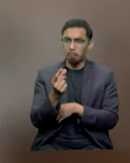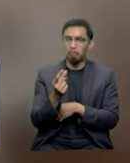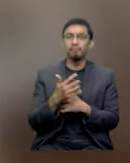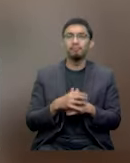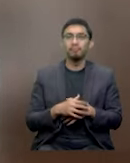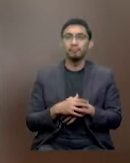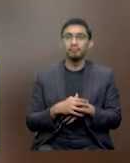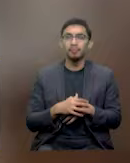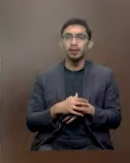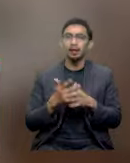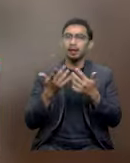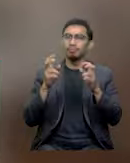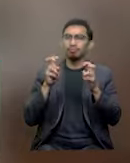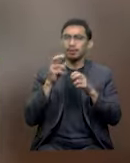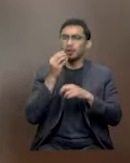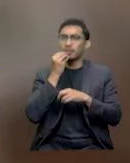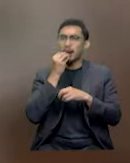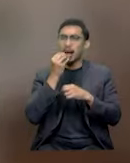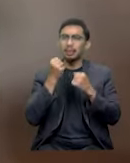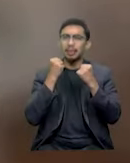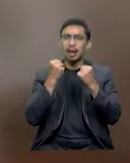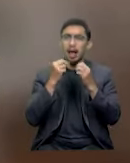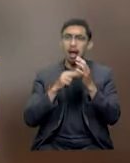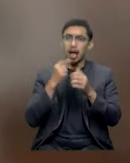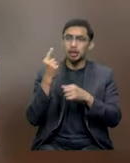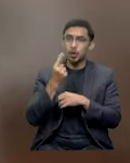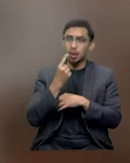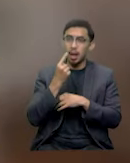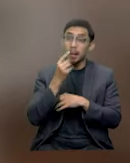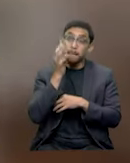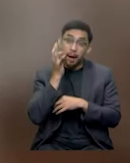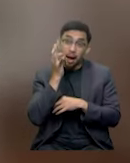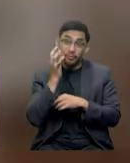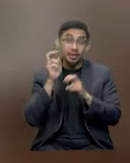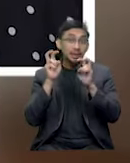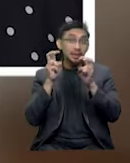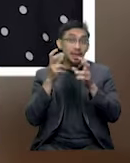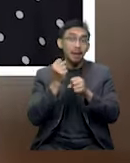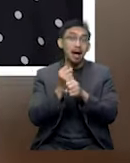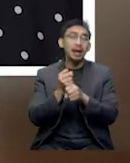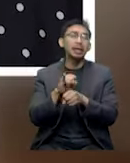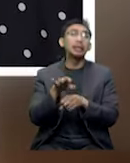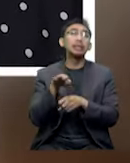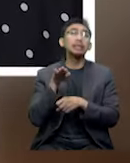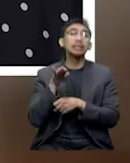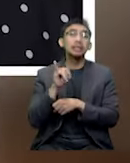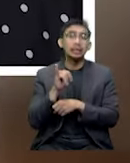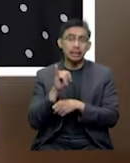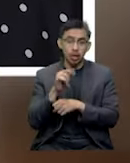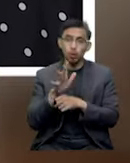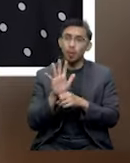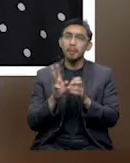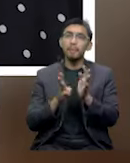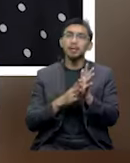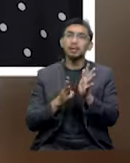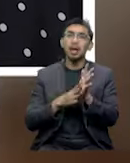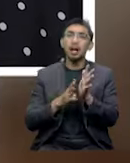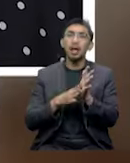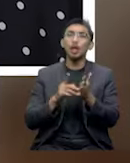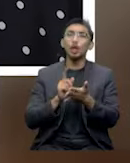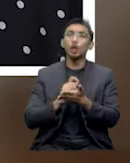bicara banyak sekali. Jadi punten kalau kita bicara gizi itu tidak semata tentang utak-atik di atas kertas atau di atas